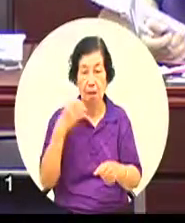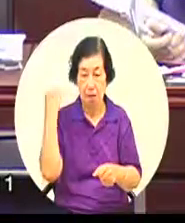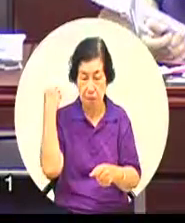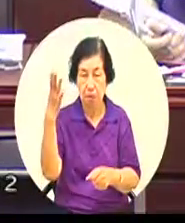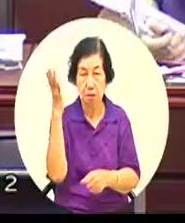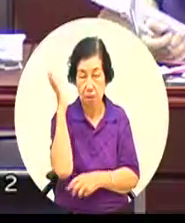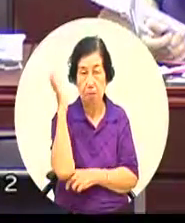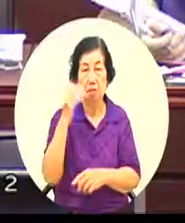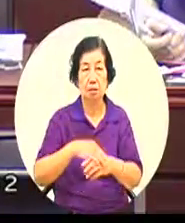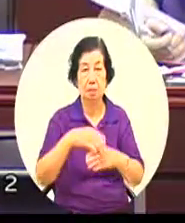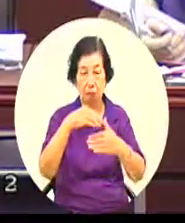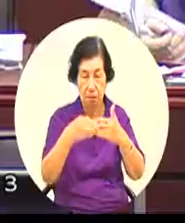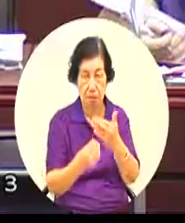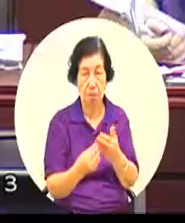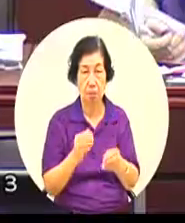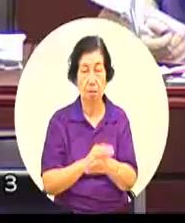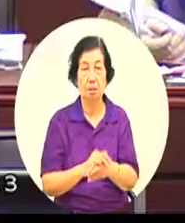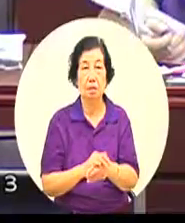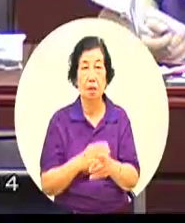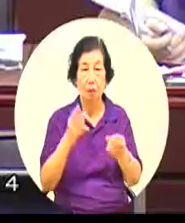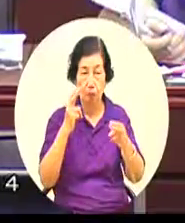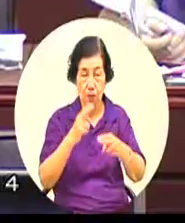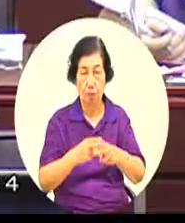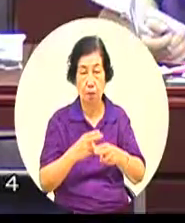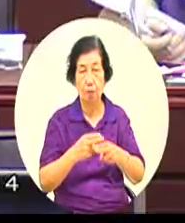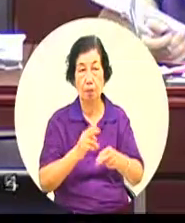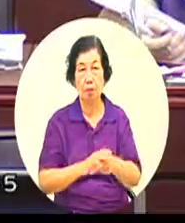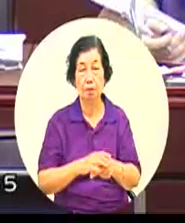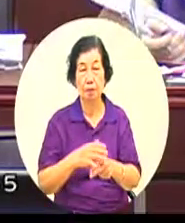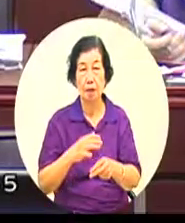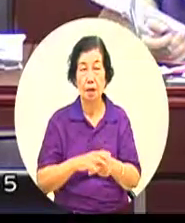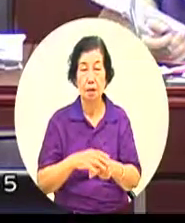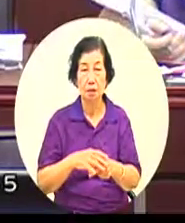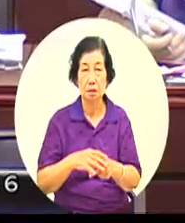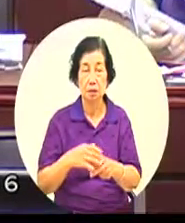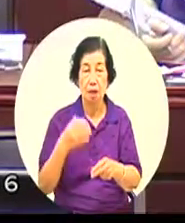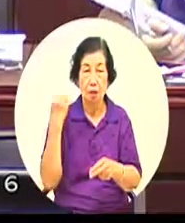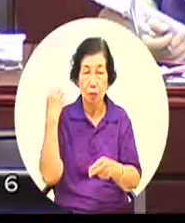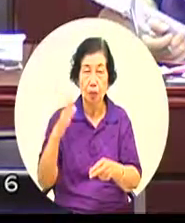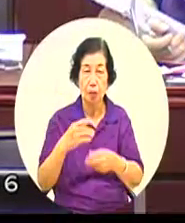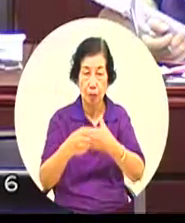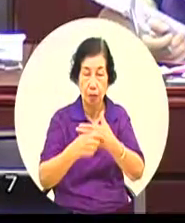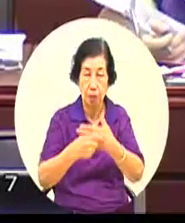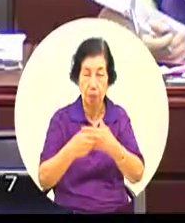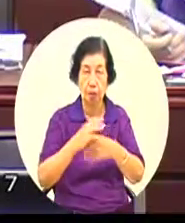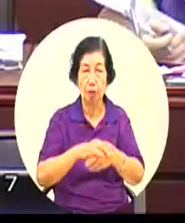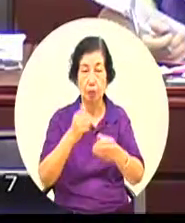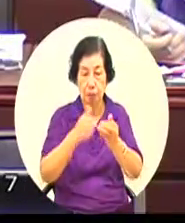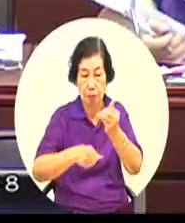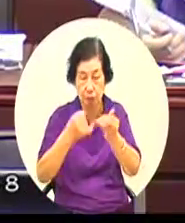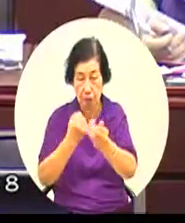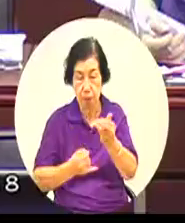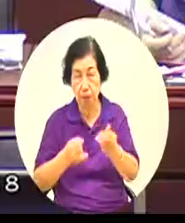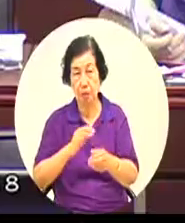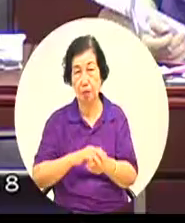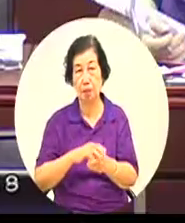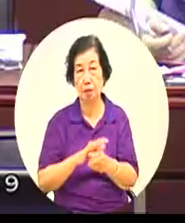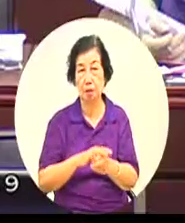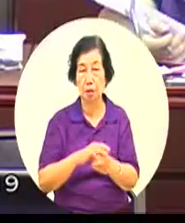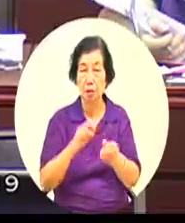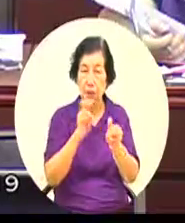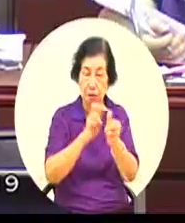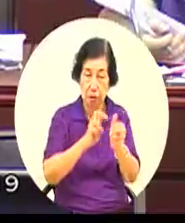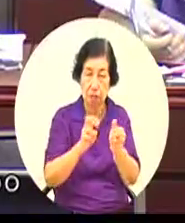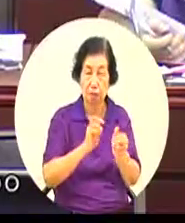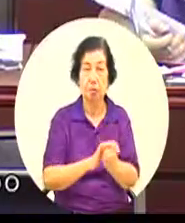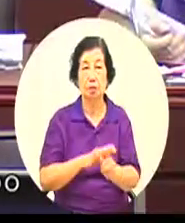那这个政策相信是对于这些新手的父母啊，有敢生小孩，然后也有得到很好的照顾，会有很大的